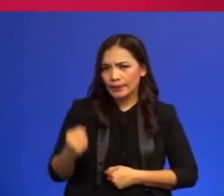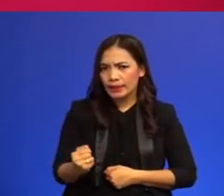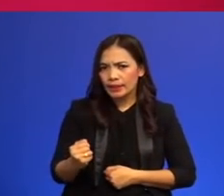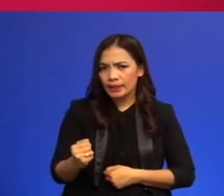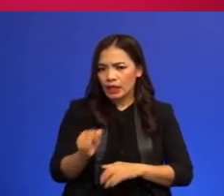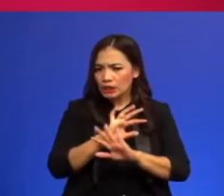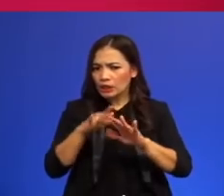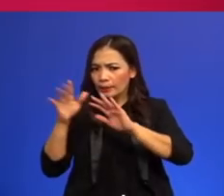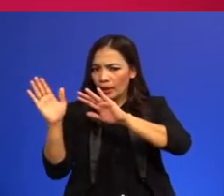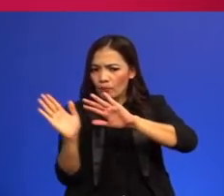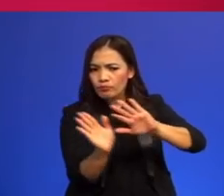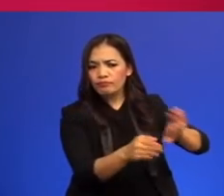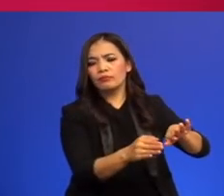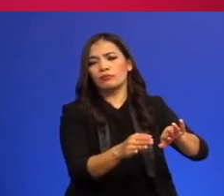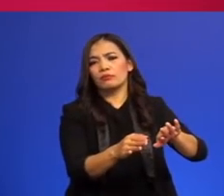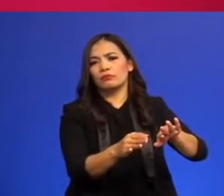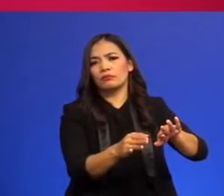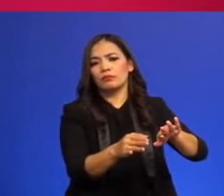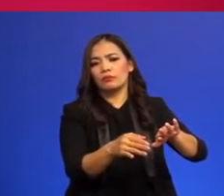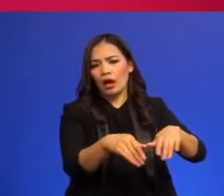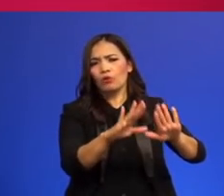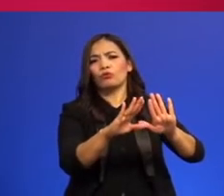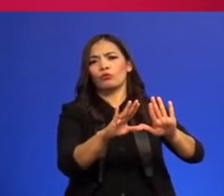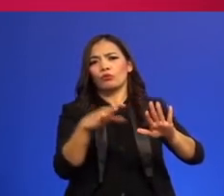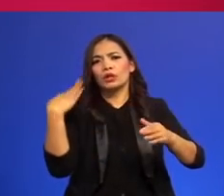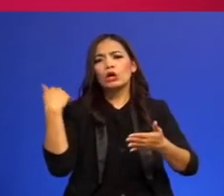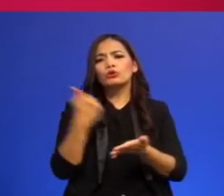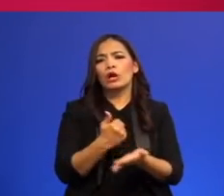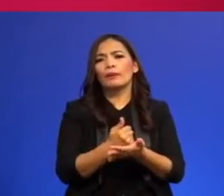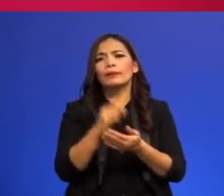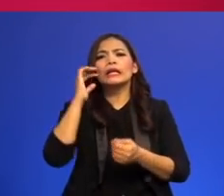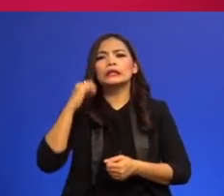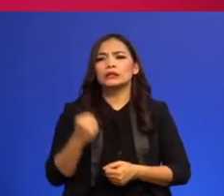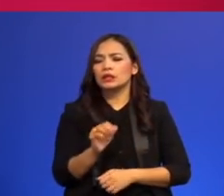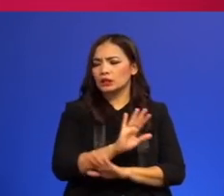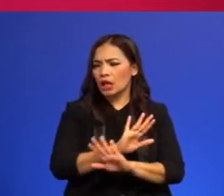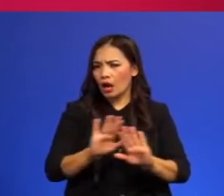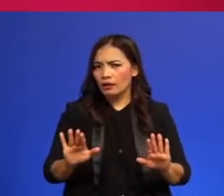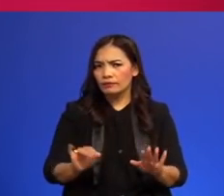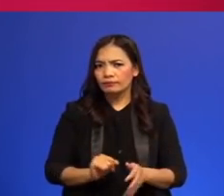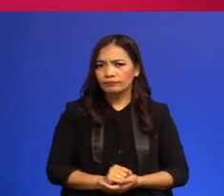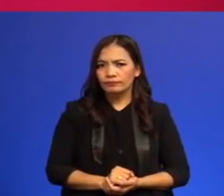lalu kita menyuruh pasangan hidup kita memikul bebannya sendiri.